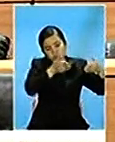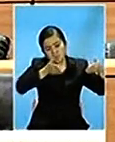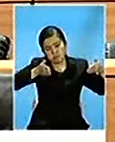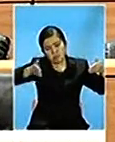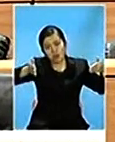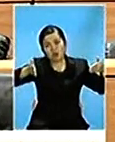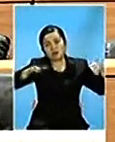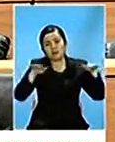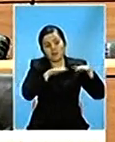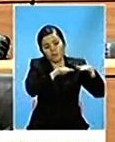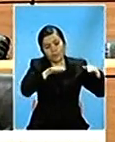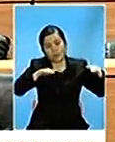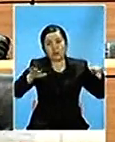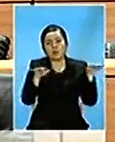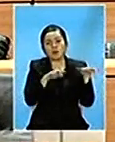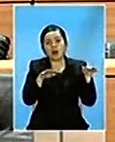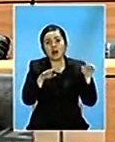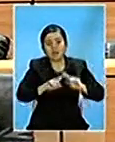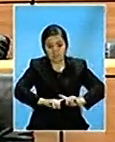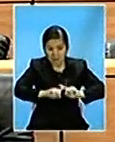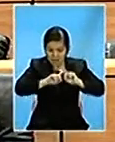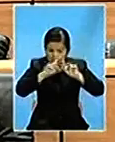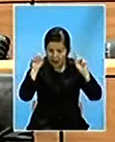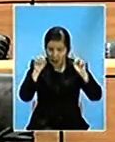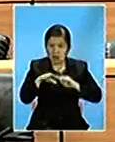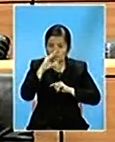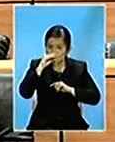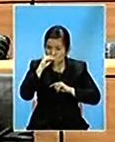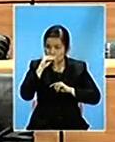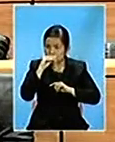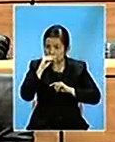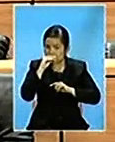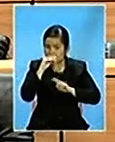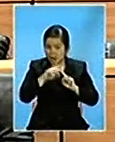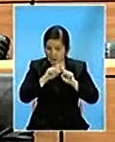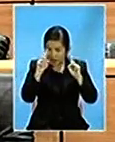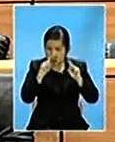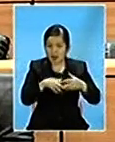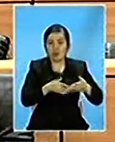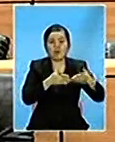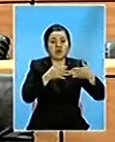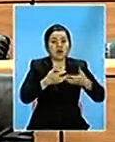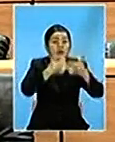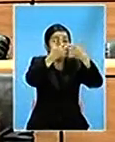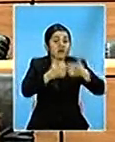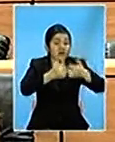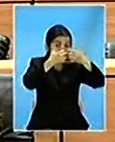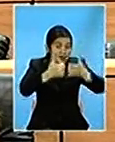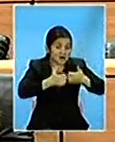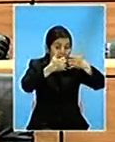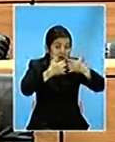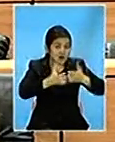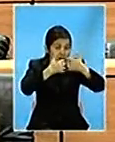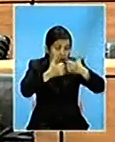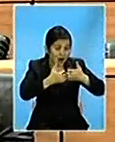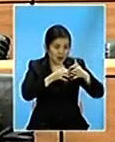นะครับเครื่องดันน้ำซึ่งต่างกันกับที่คุณจิรายุเหมือนกันพูด เครื่องดันน้ำหรือเรือดันน้ำแบบแนวราบมัน